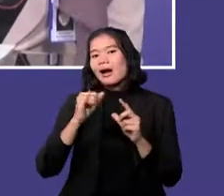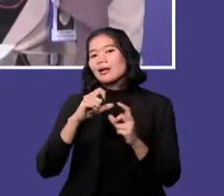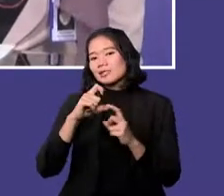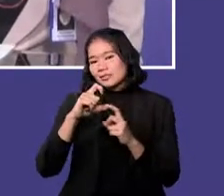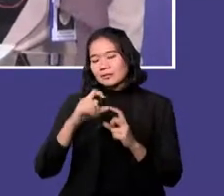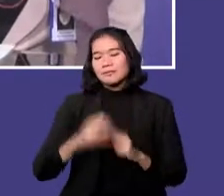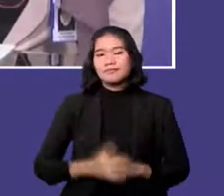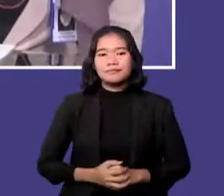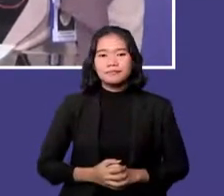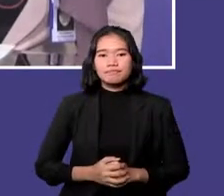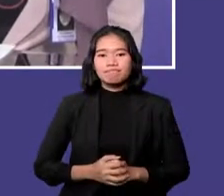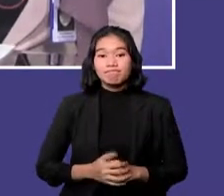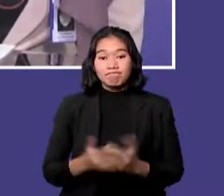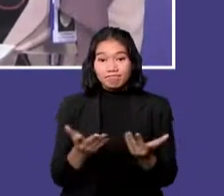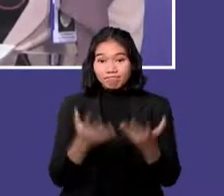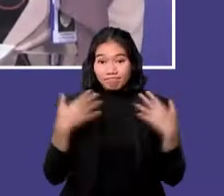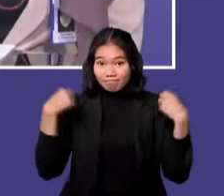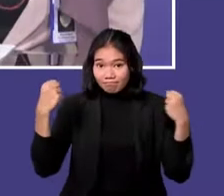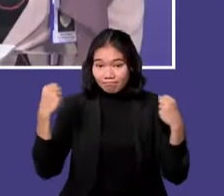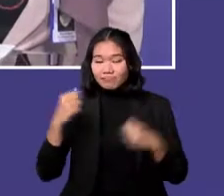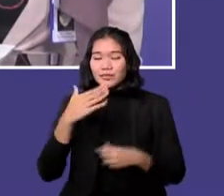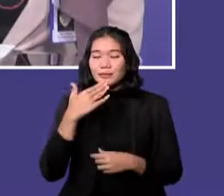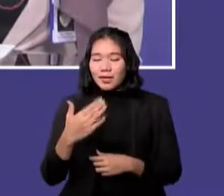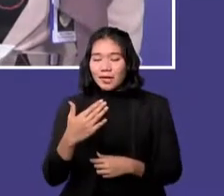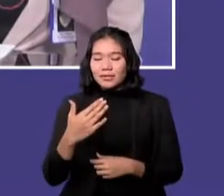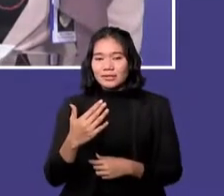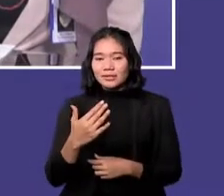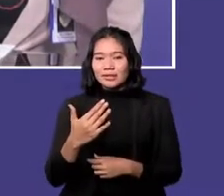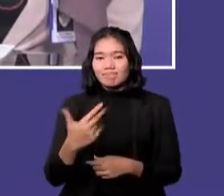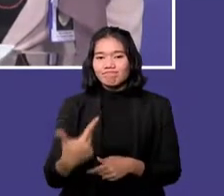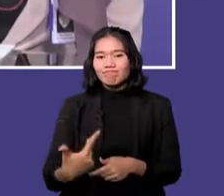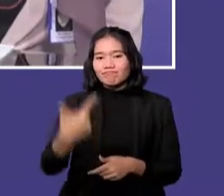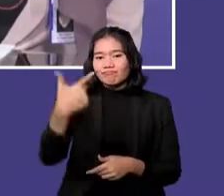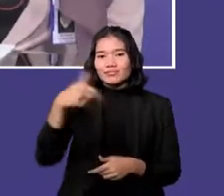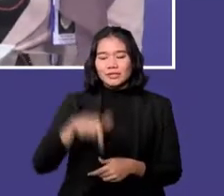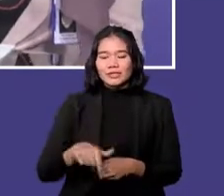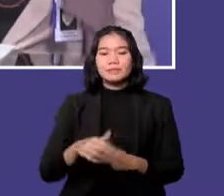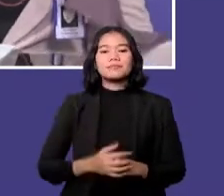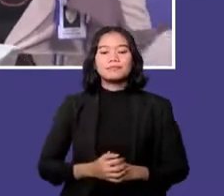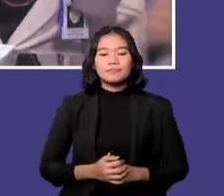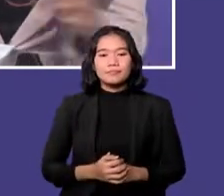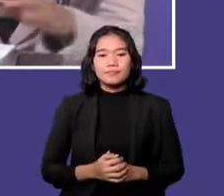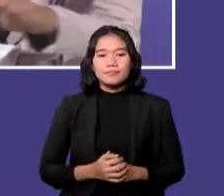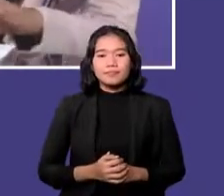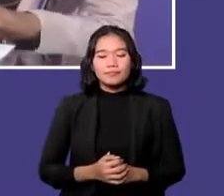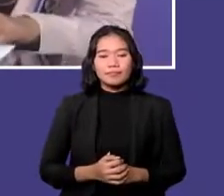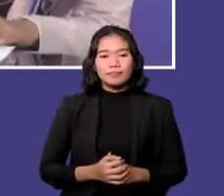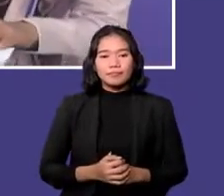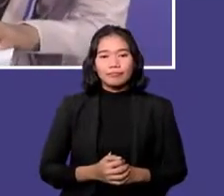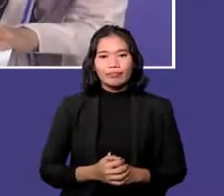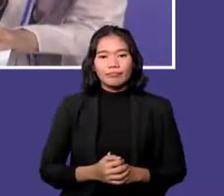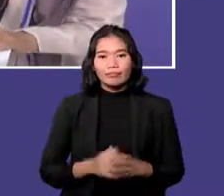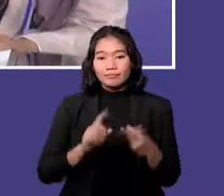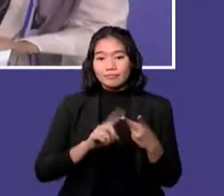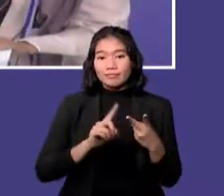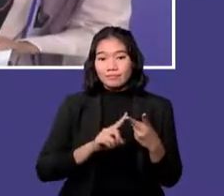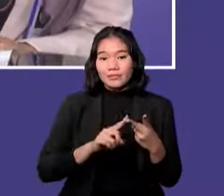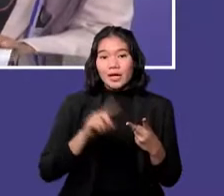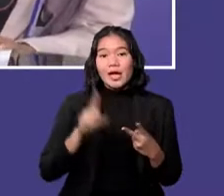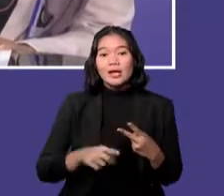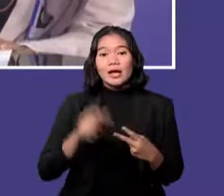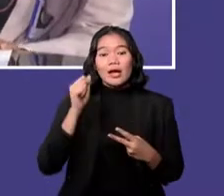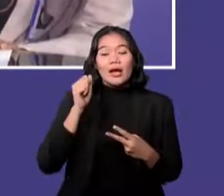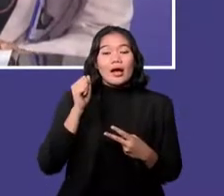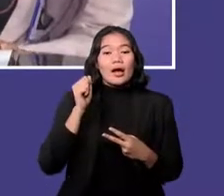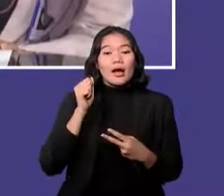siang, Assalamualaikum. Apa kabar Pak? Terima kasih sudah bersedia bergabung. Baik. Baik. Ya, terima kasih, Ma. Sudah hadir juga tamu